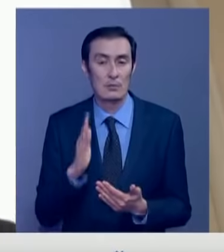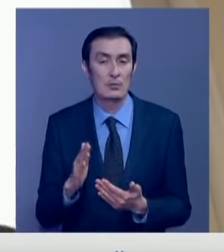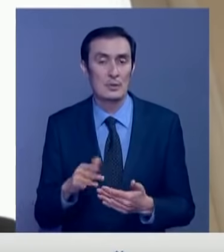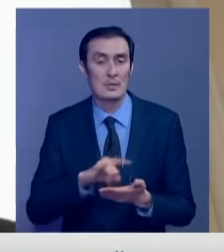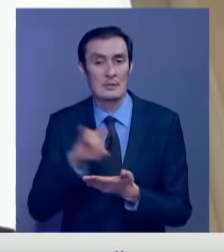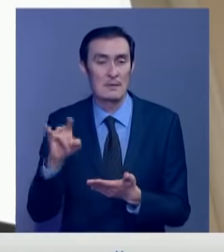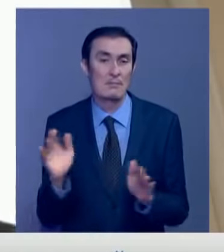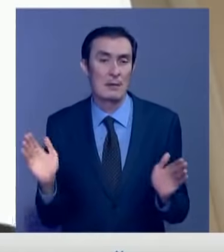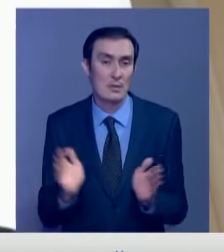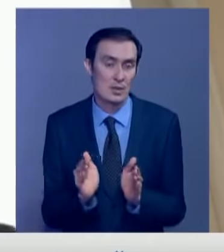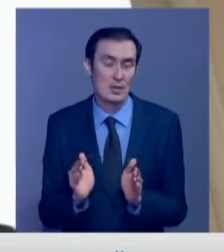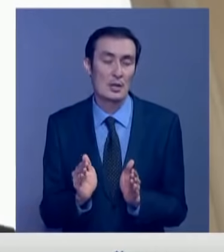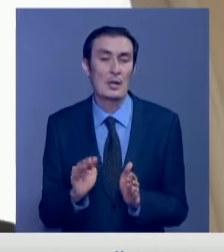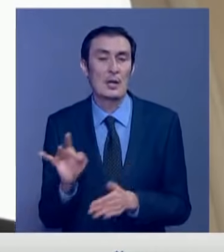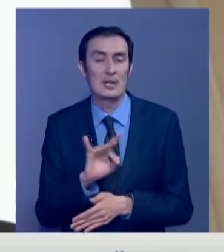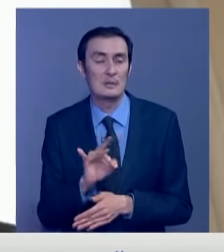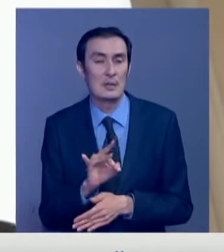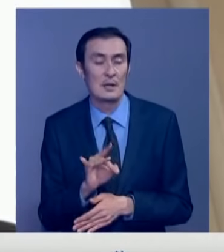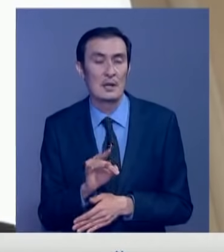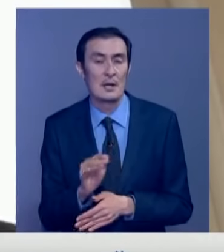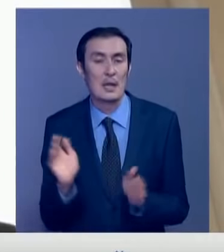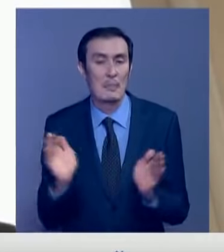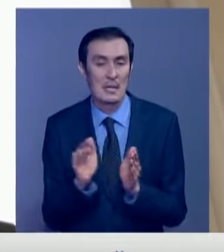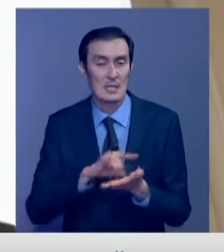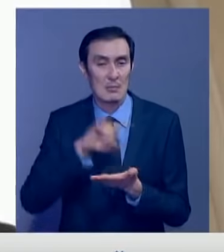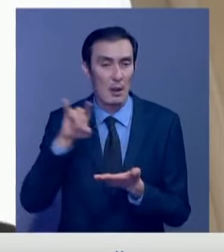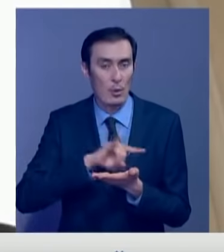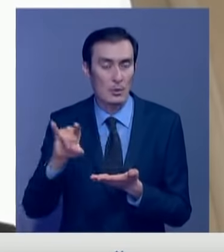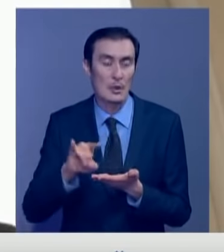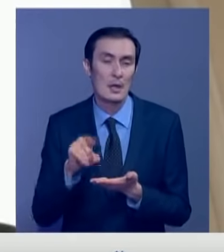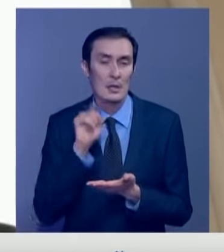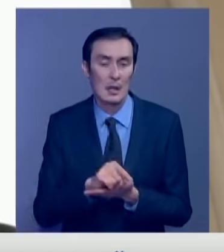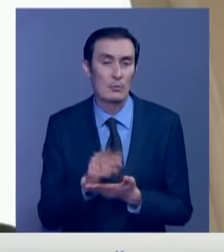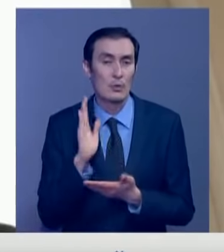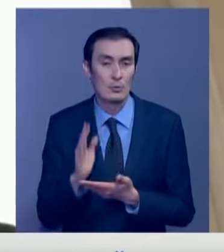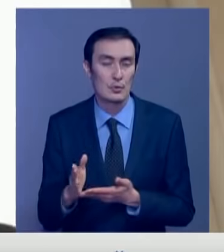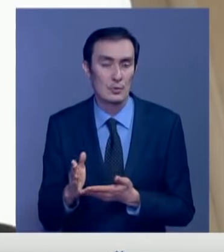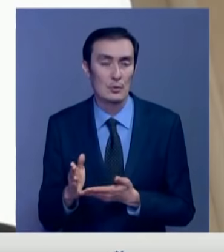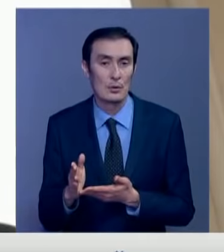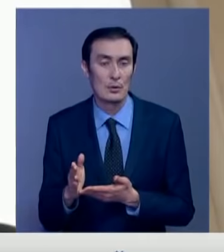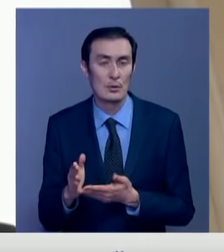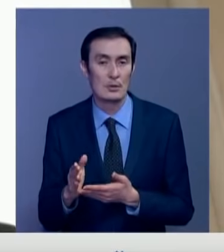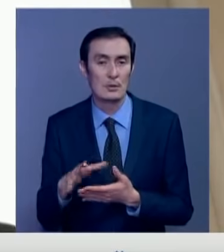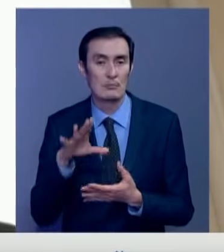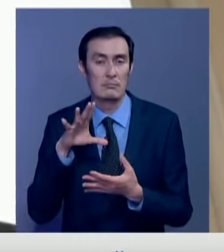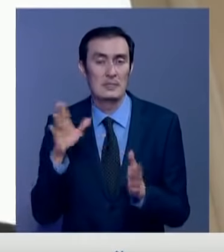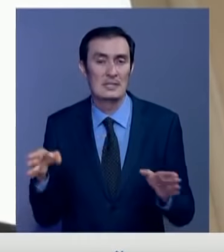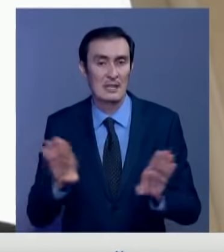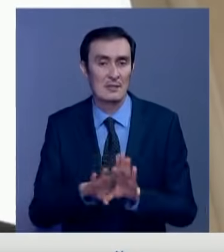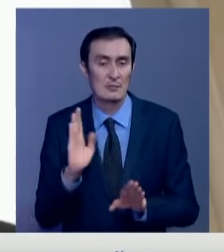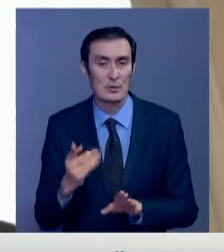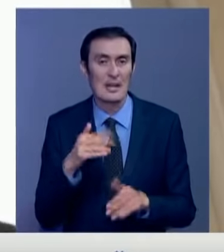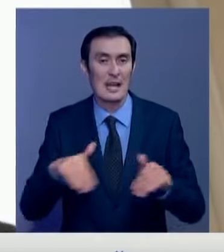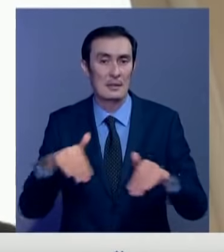как Embraer, Bombardier, то есть на малых воздушных судах, там, скорее всего, блокироваться будут